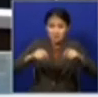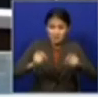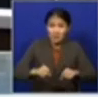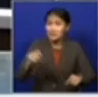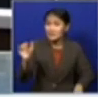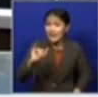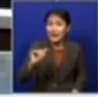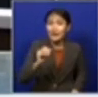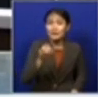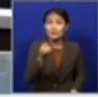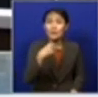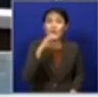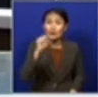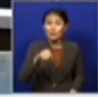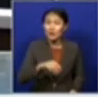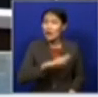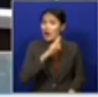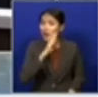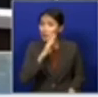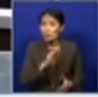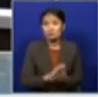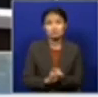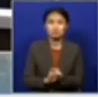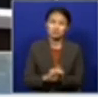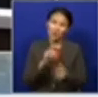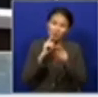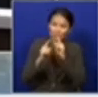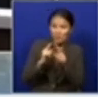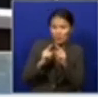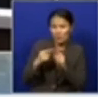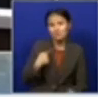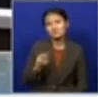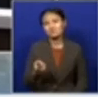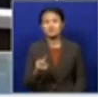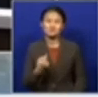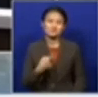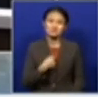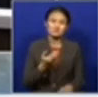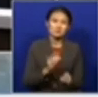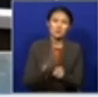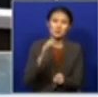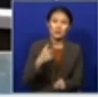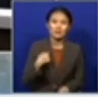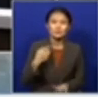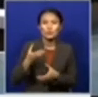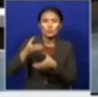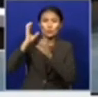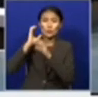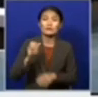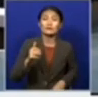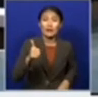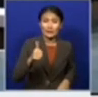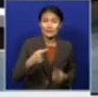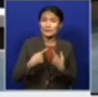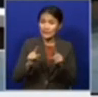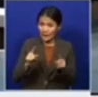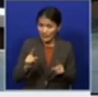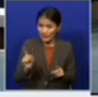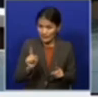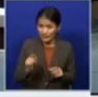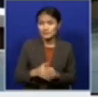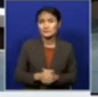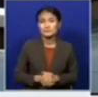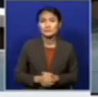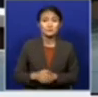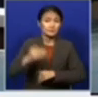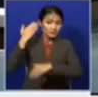ที่รัฐบาลอ้างว่าการขอมติคณะรัฐมนตรีเป็นเพียงการขอไปเจรจายังไม่ได้มีการลงน